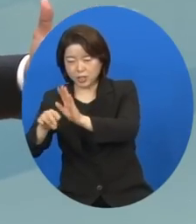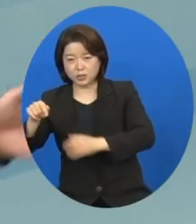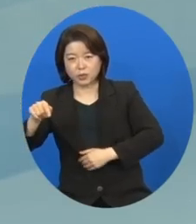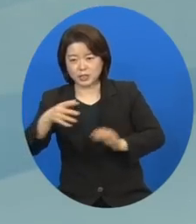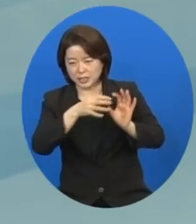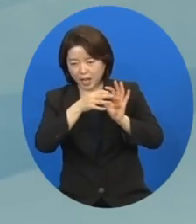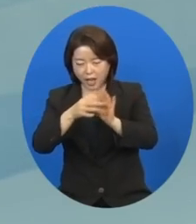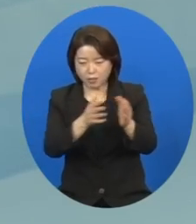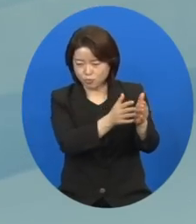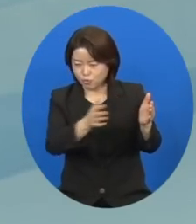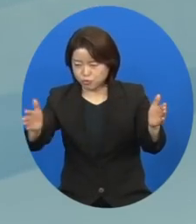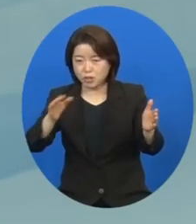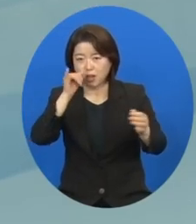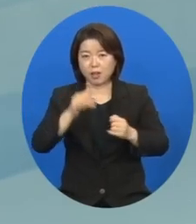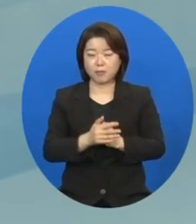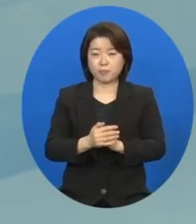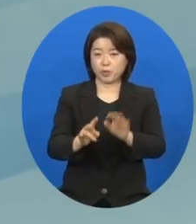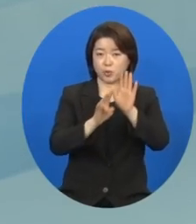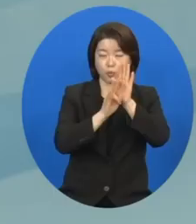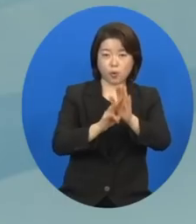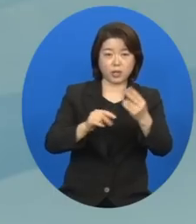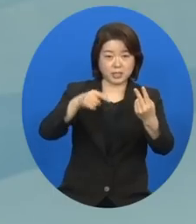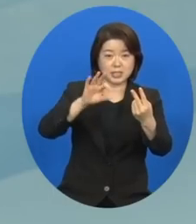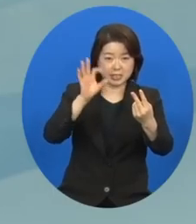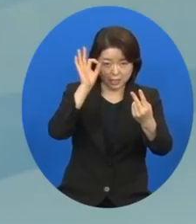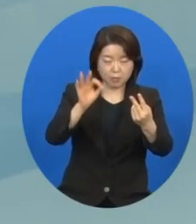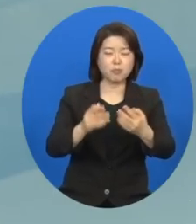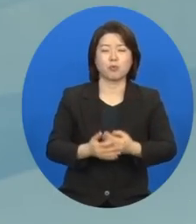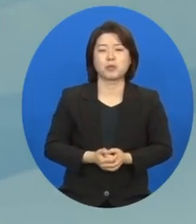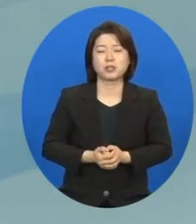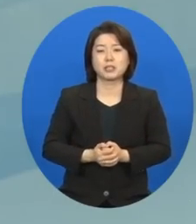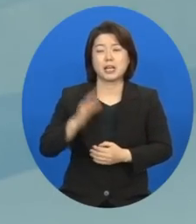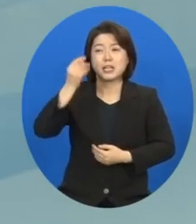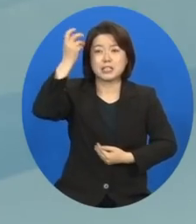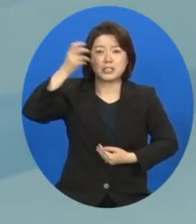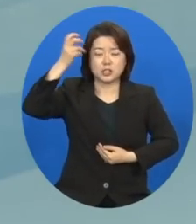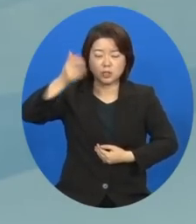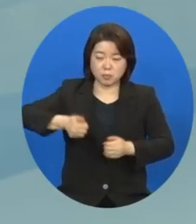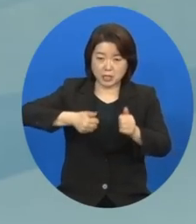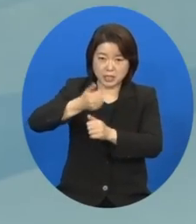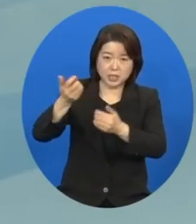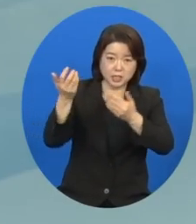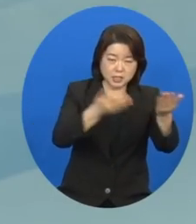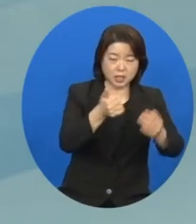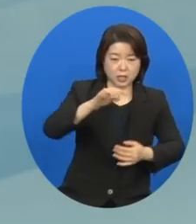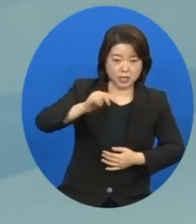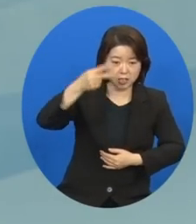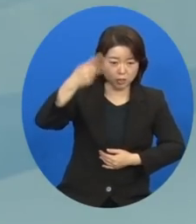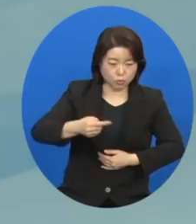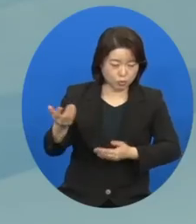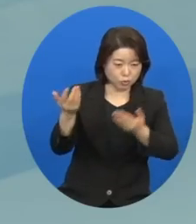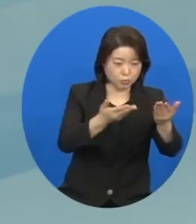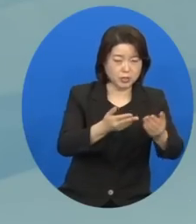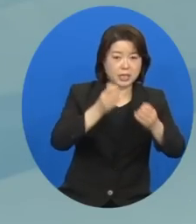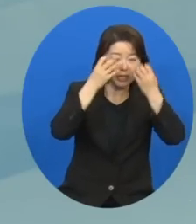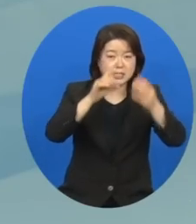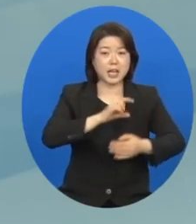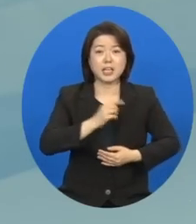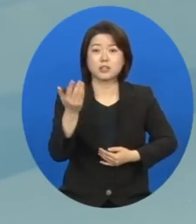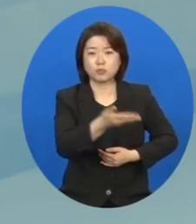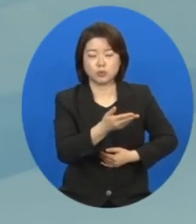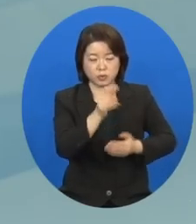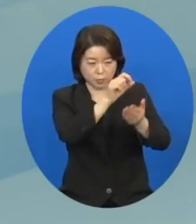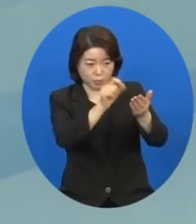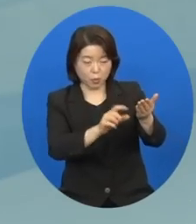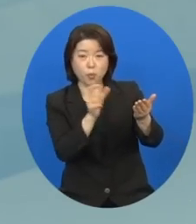이어집니다. 특히 요한계시록 2장에 보시면 성령께서 이기는 자에게 휜돌을 주면서 거기에 새 이름을 주시거든요. 거기에 새 이름이